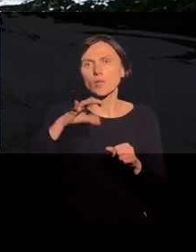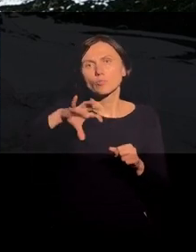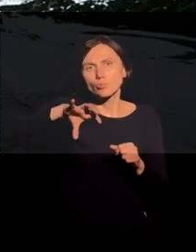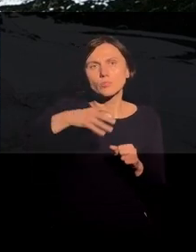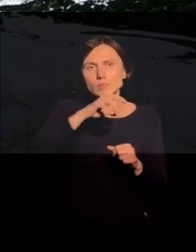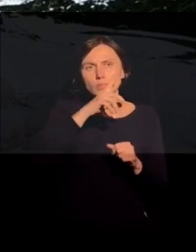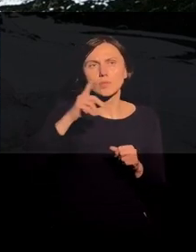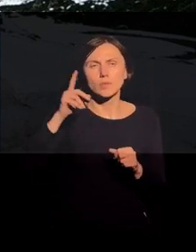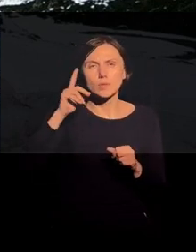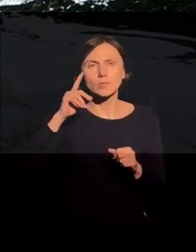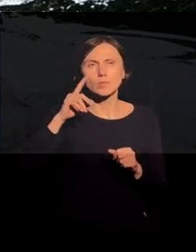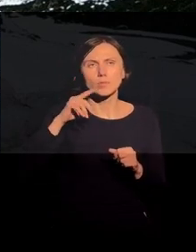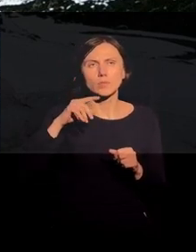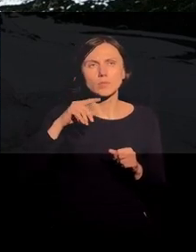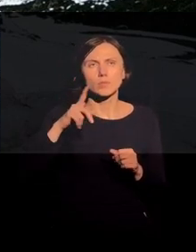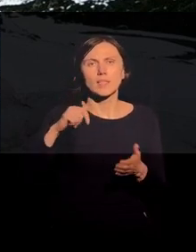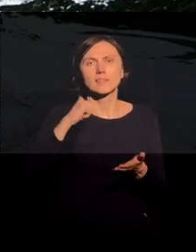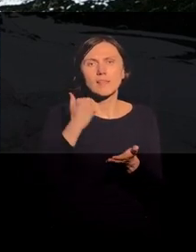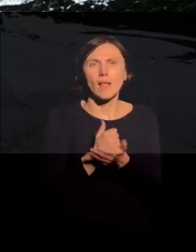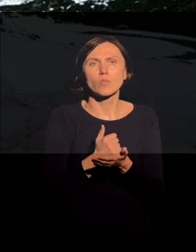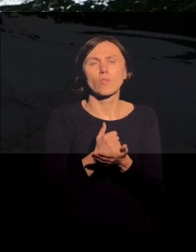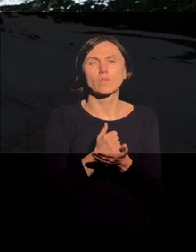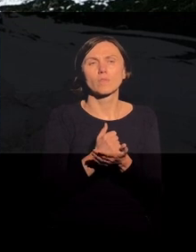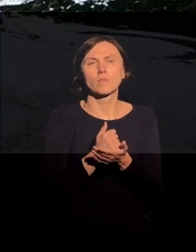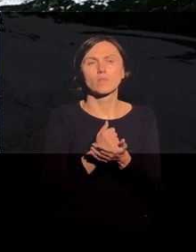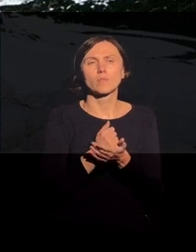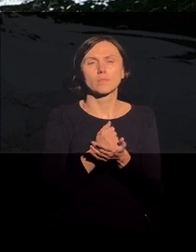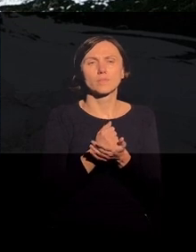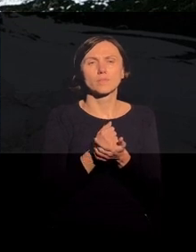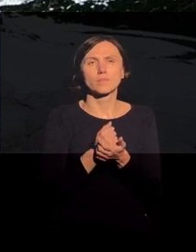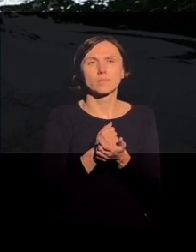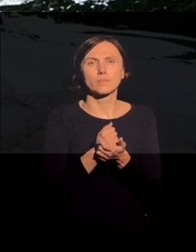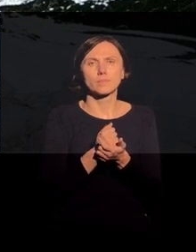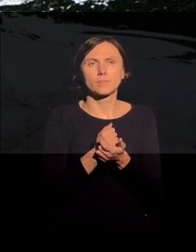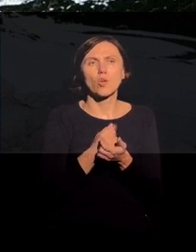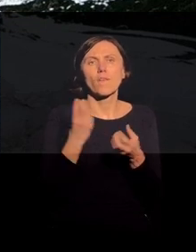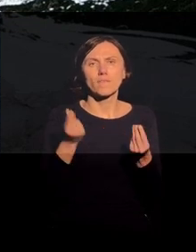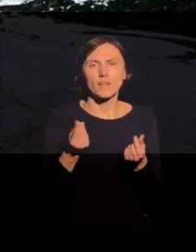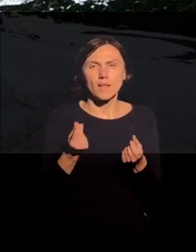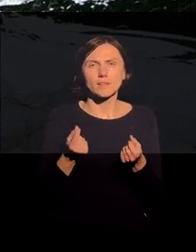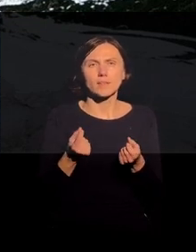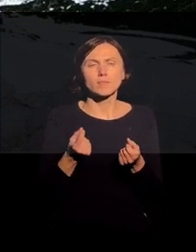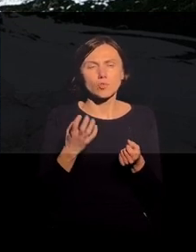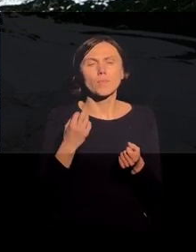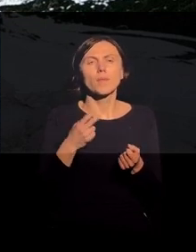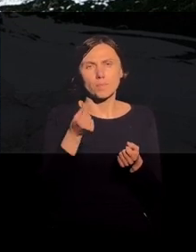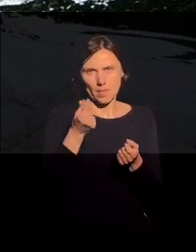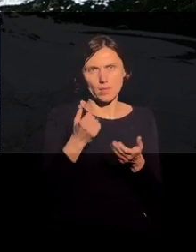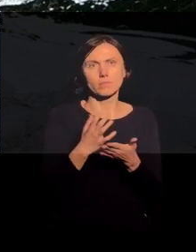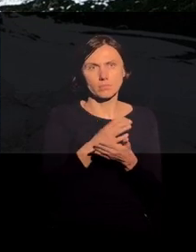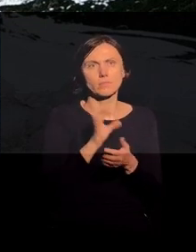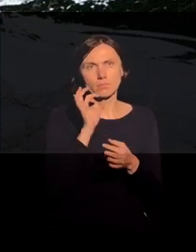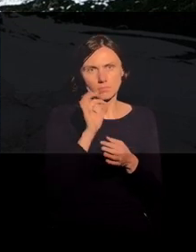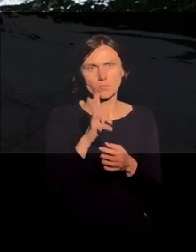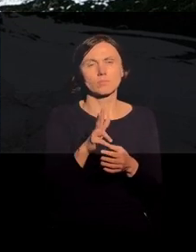które stanowi tam o finansach. No, pensja była dobra,